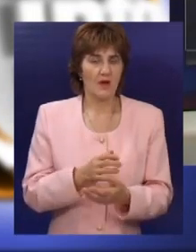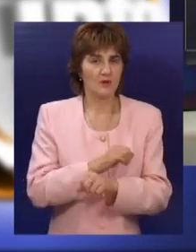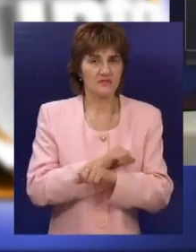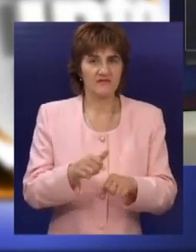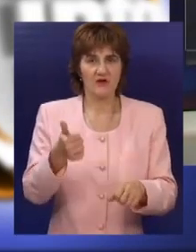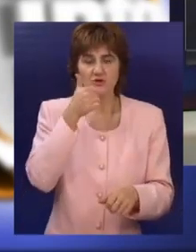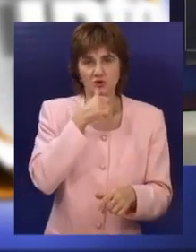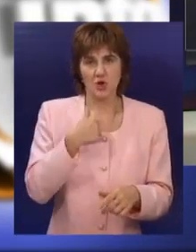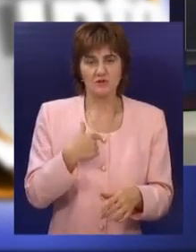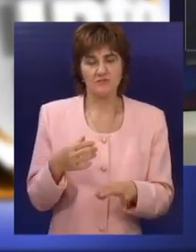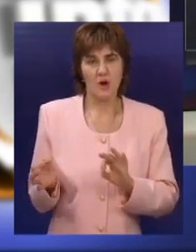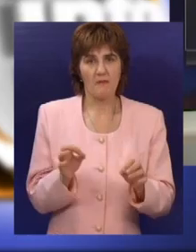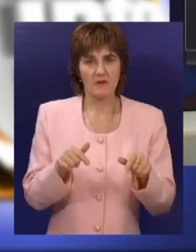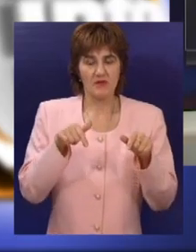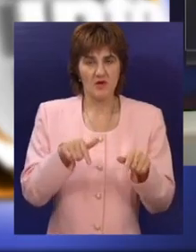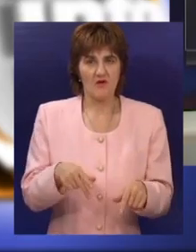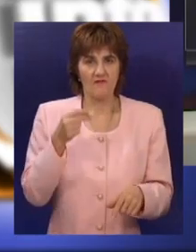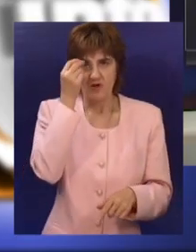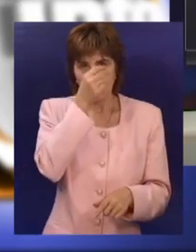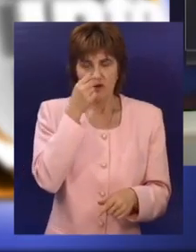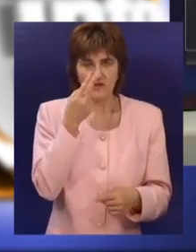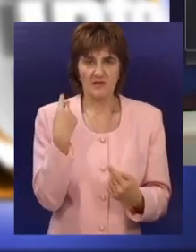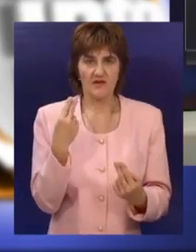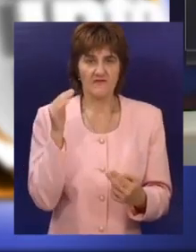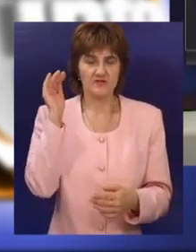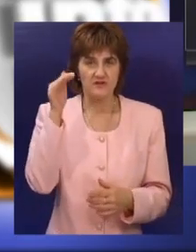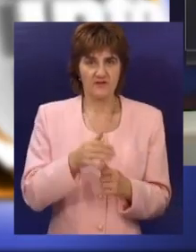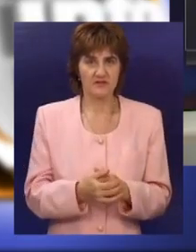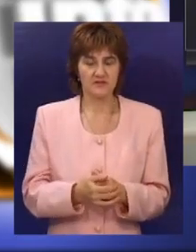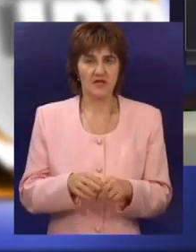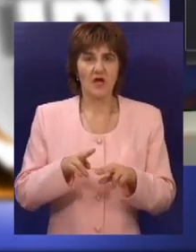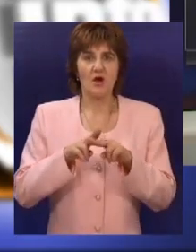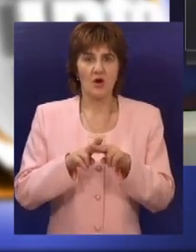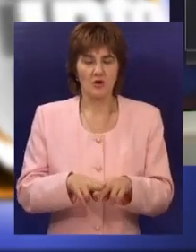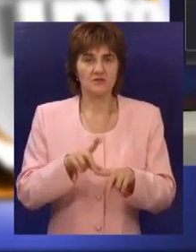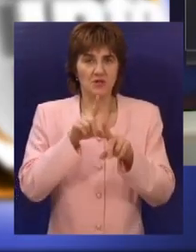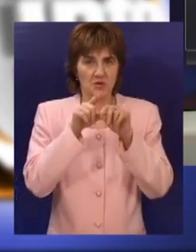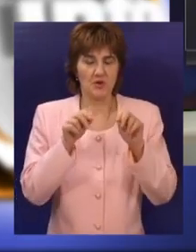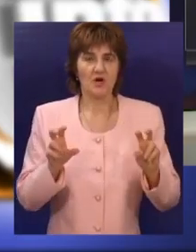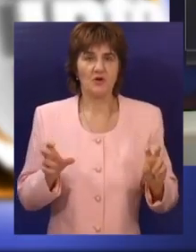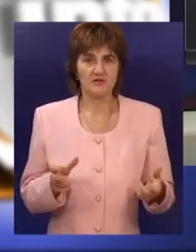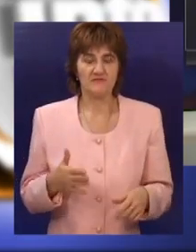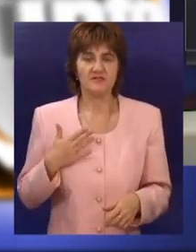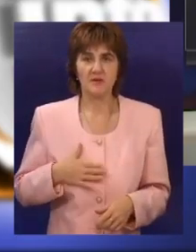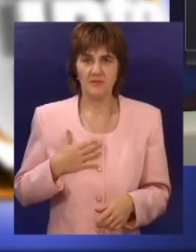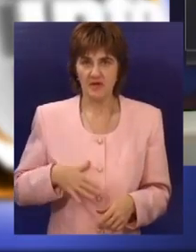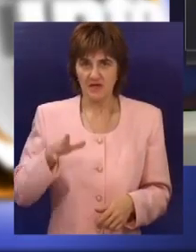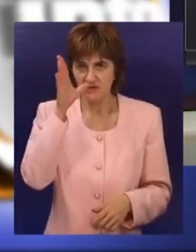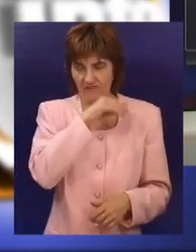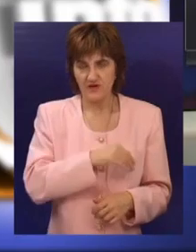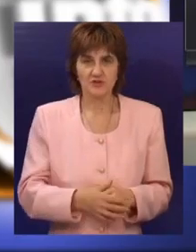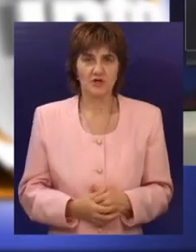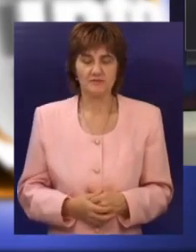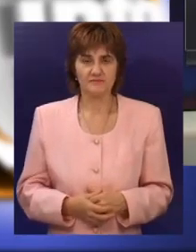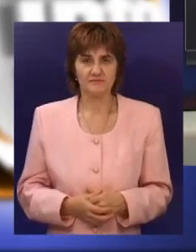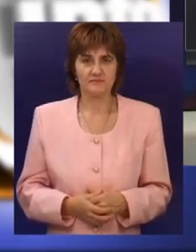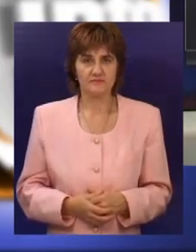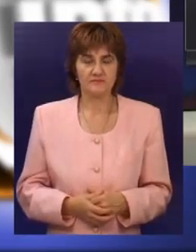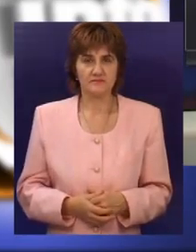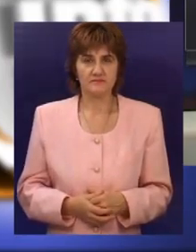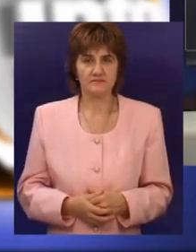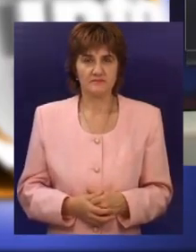Bilo je to sve što smo pripremili za ovo izdanje nedeljnog pregleda najvažnijih vesti. Ostanite uz program U Eko televizije. Prijatno večer.